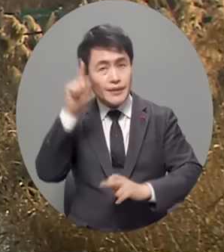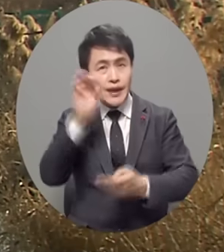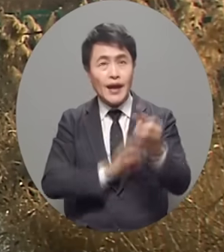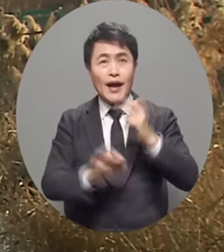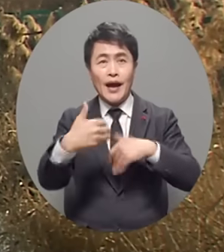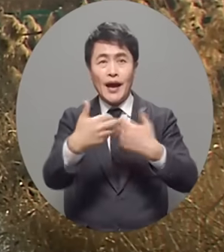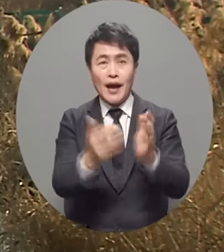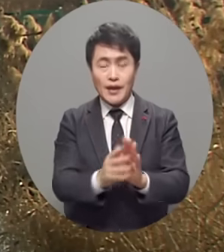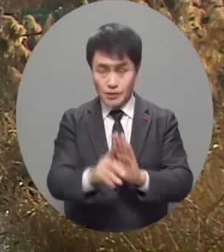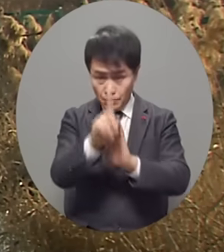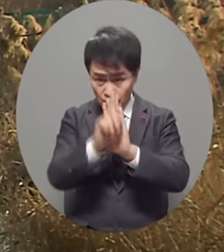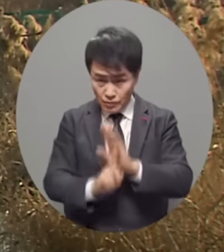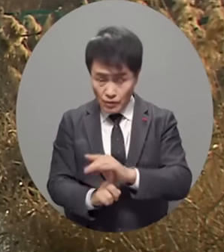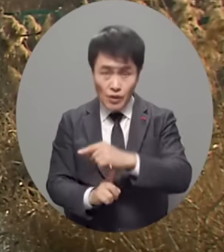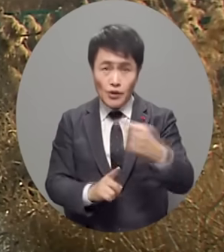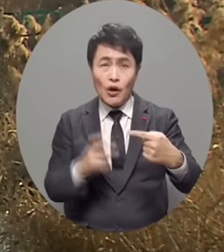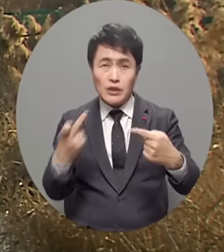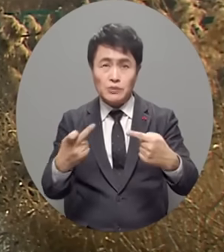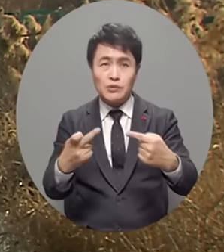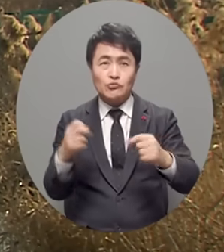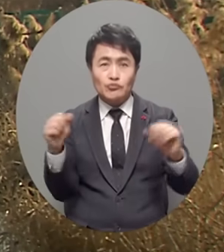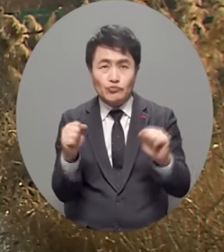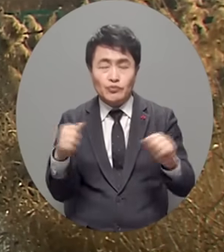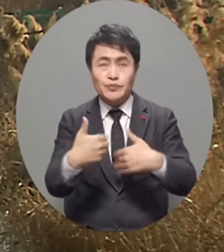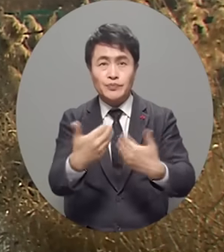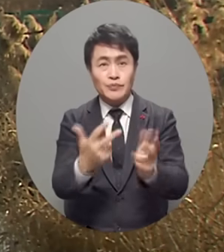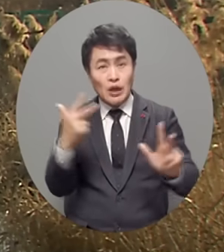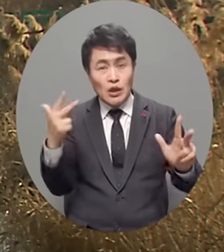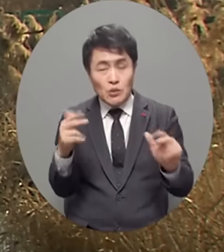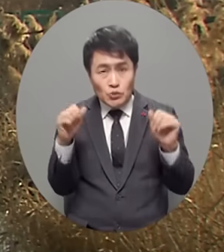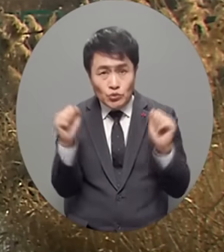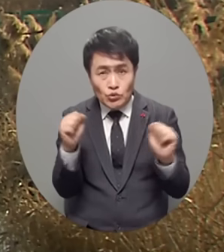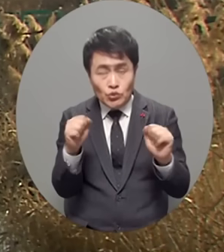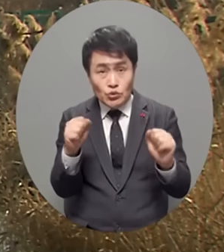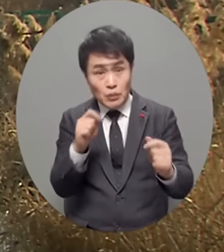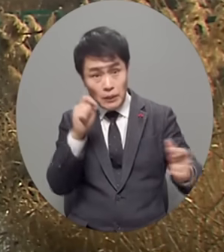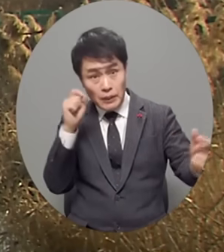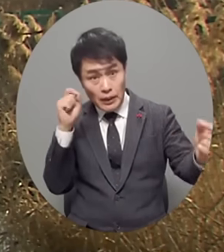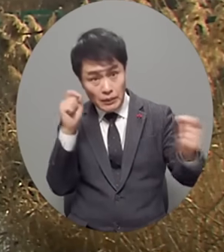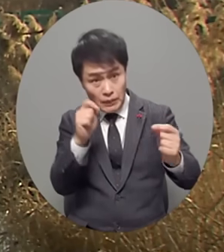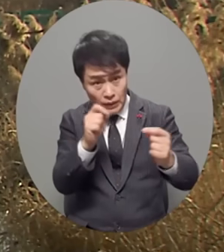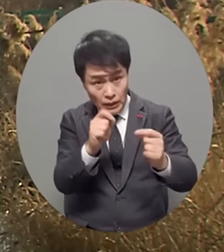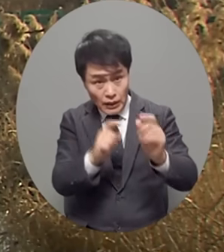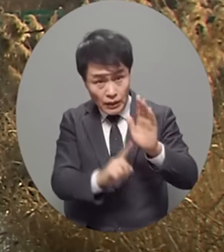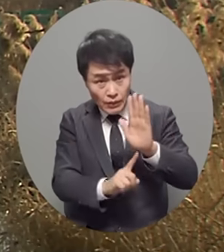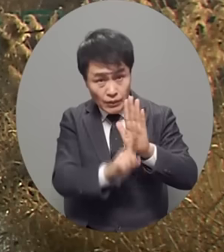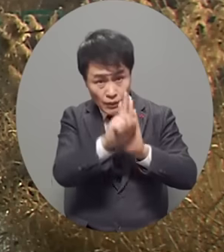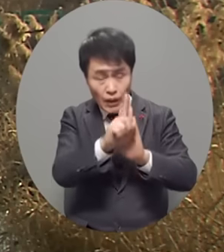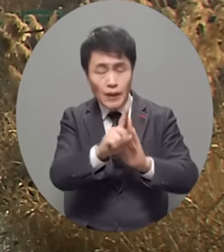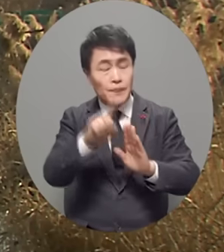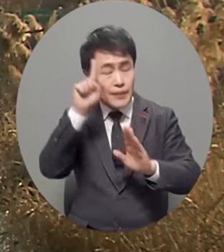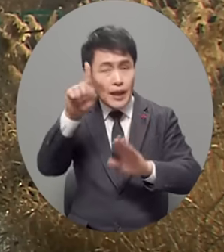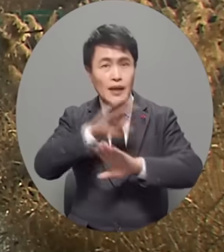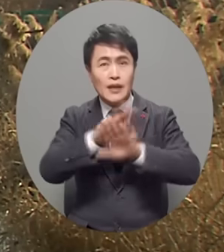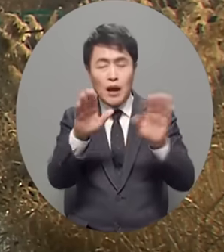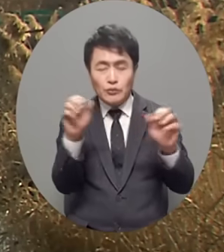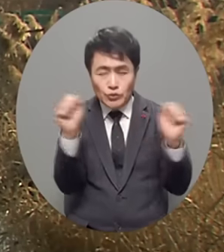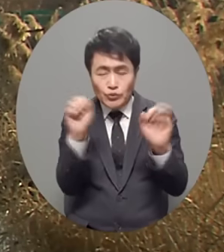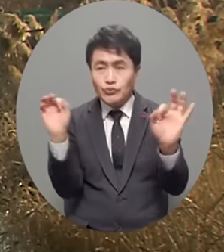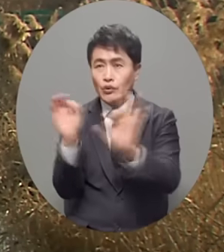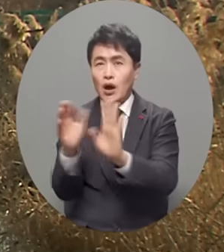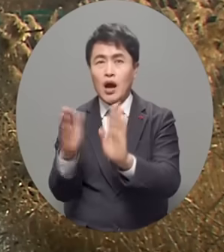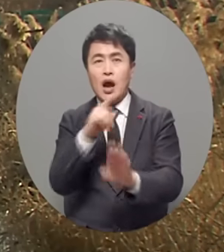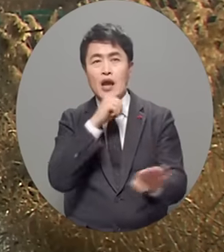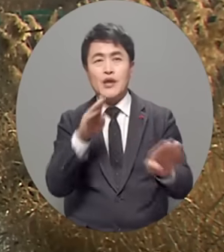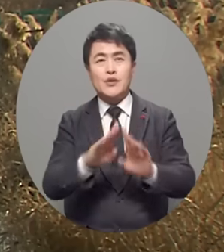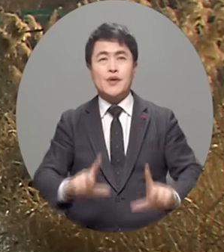12도의 강추위가 이어지겠는데요. 그래도 이번 한파가 끝을 보이고 있습니다. 내일 낮부터는 한기가 빠져나가면서 일요일 낮